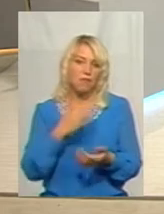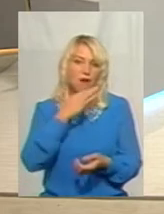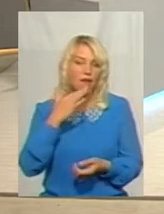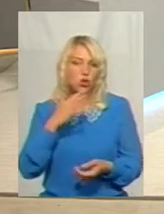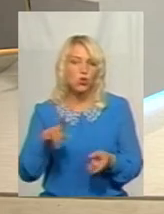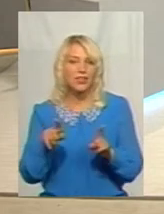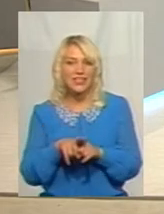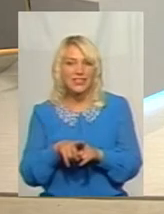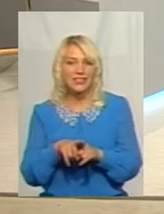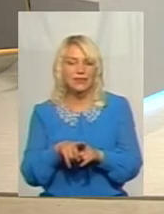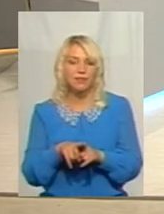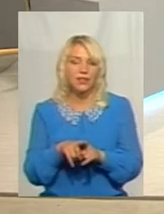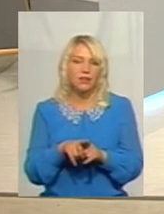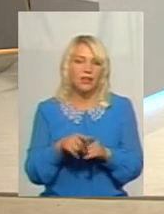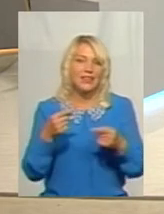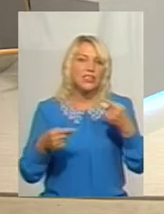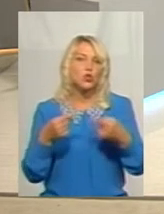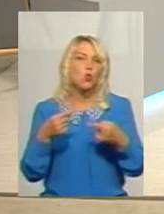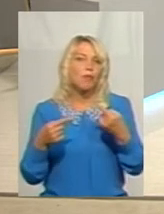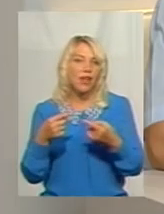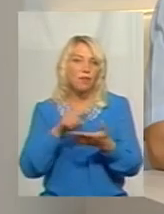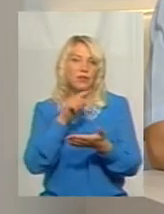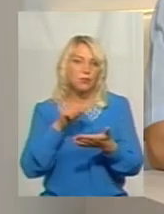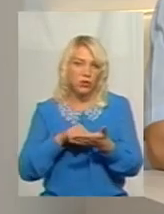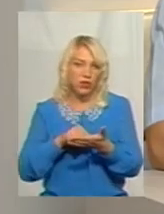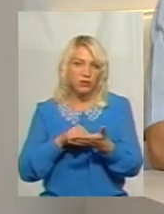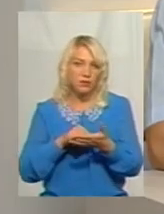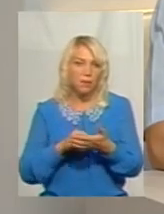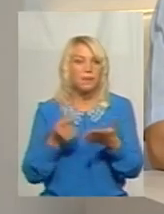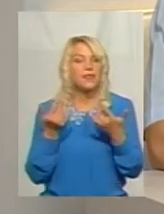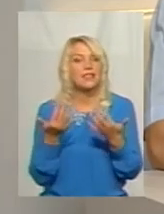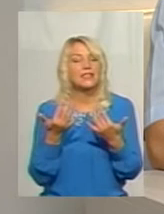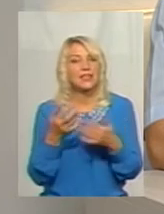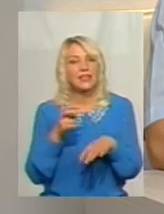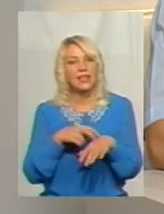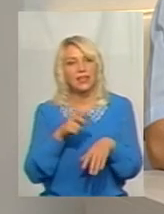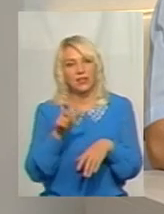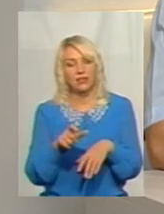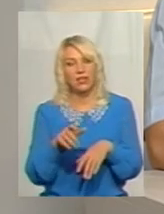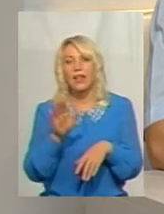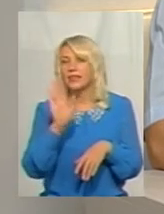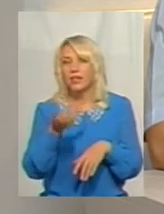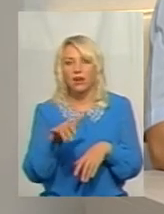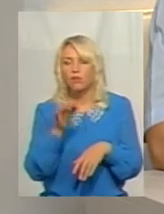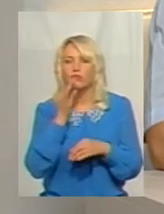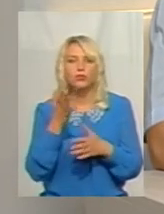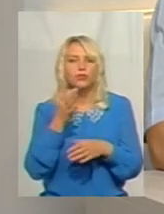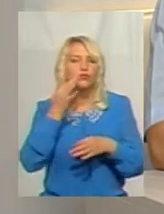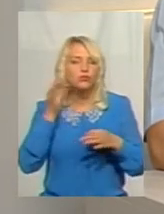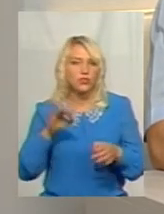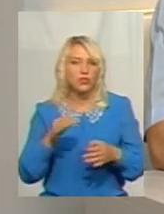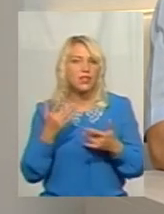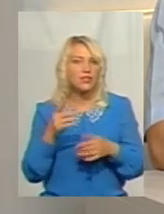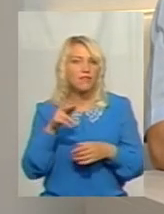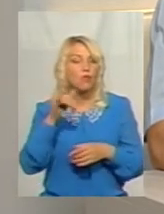таких дискутабельних питань, наскільки лікар, навіть хай він буде будь-який досвідчений, наскільки він